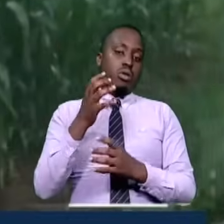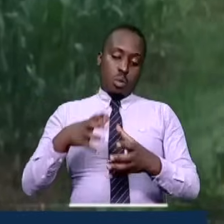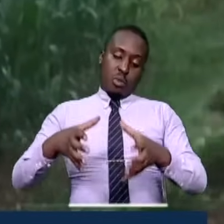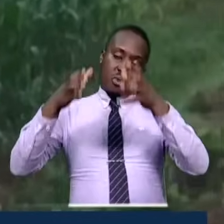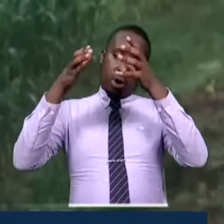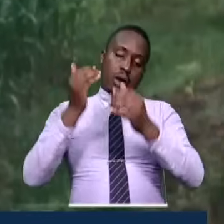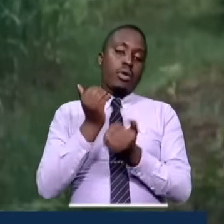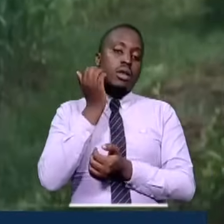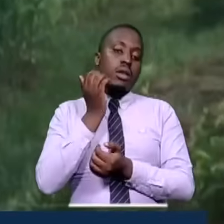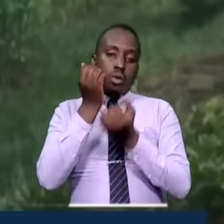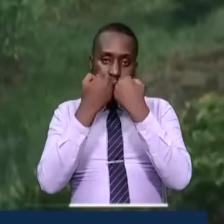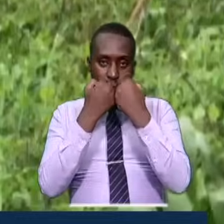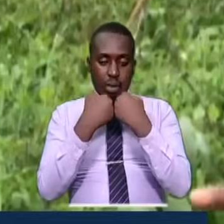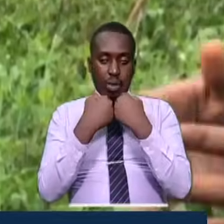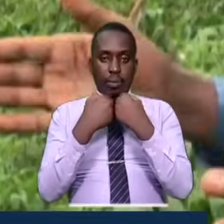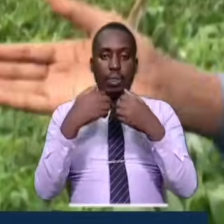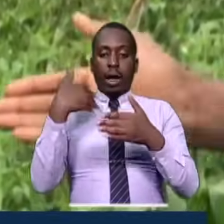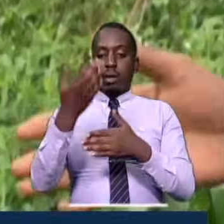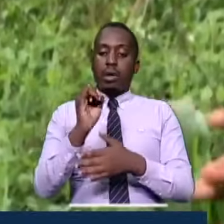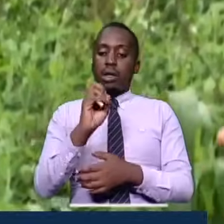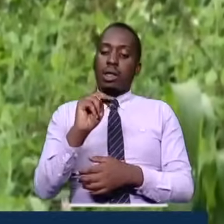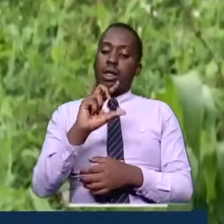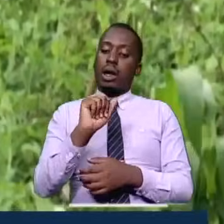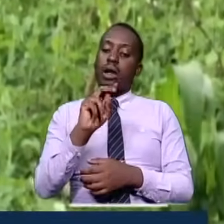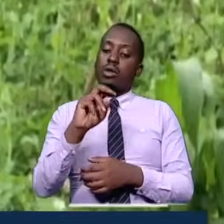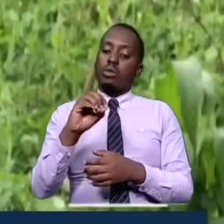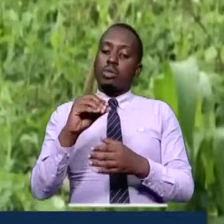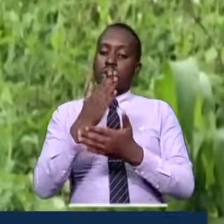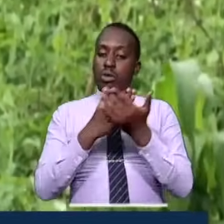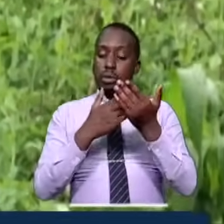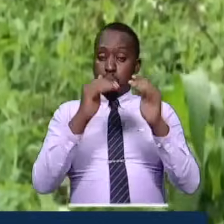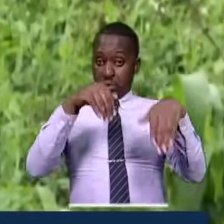w'ibigori ahanyuma ingano nazo murazihinga muri aka gace